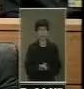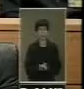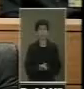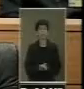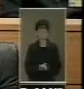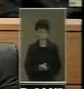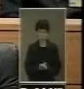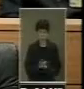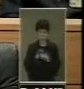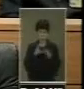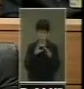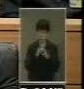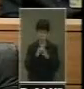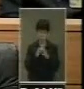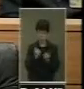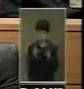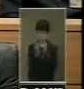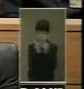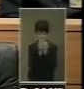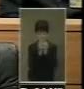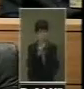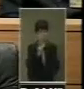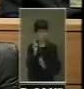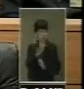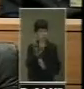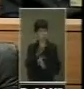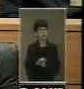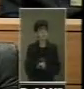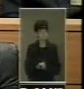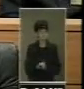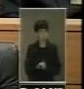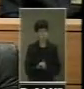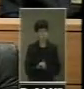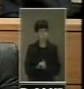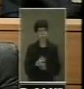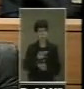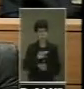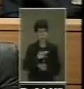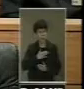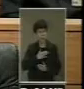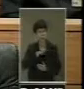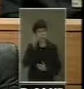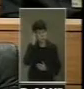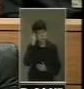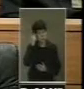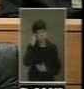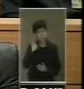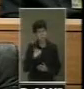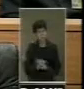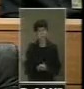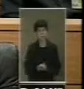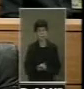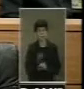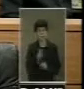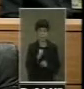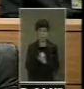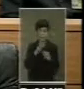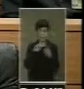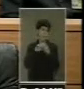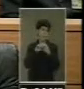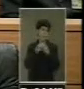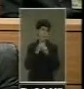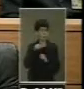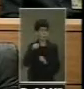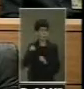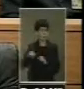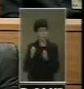และเหตุการณ์ที่จะเกิดขึ้นนั้นท่านนายกครับผมเกรงเหลือเกินว่าจะเอาไม่อยู่ณเวล